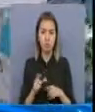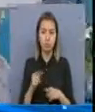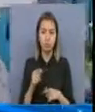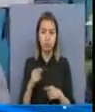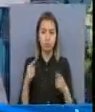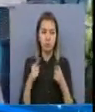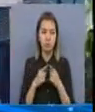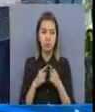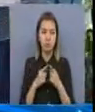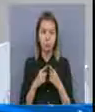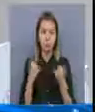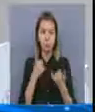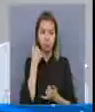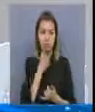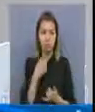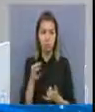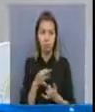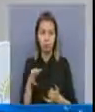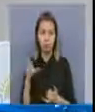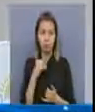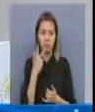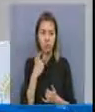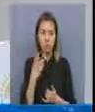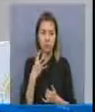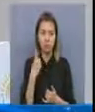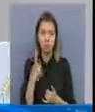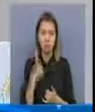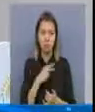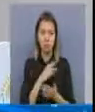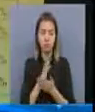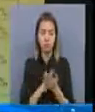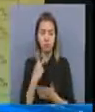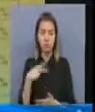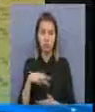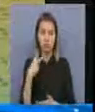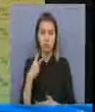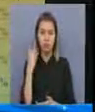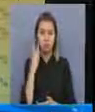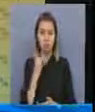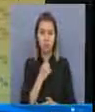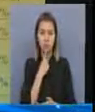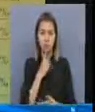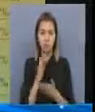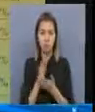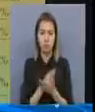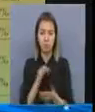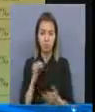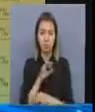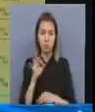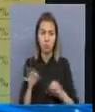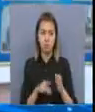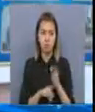мәліметтерге сүйенер болсақ, қазіргі күні өңірдегі 343 орта мектептің 22-сі ағылшын тілінде оқытудың пилоттық